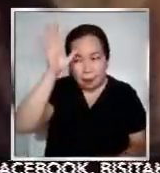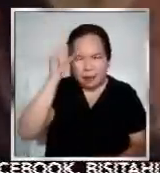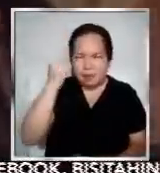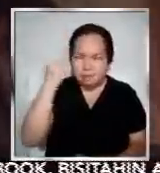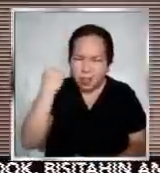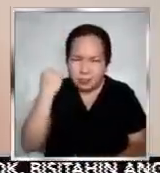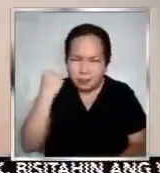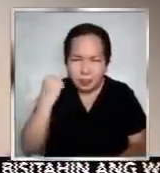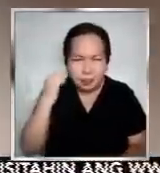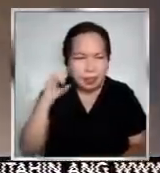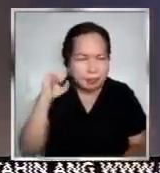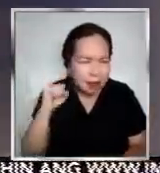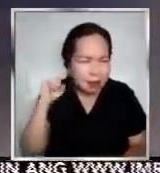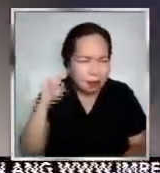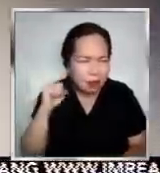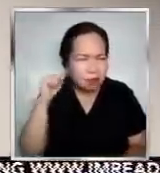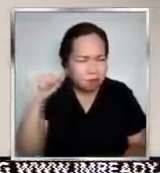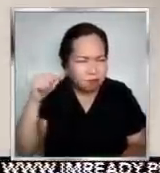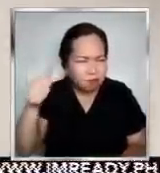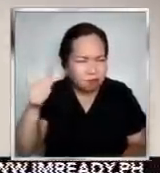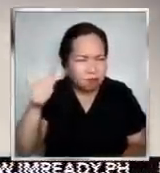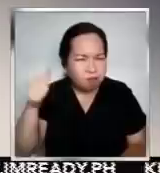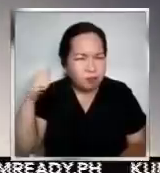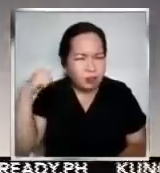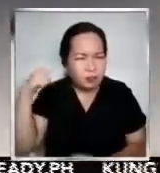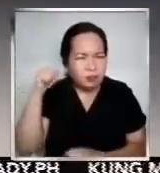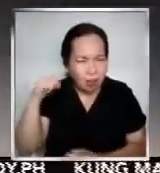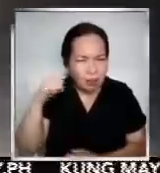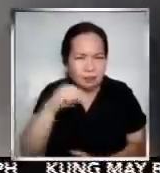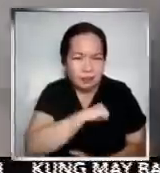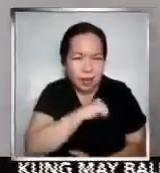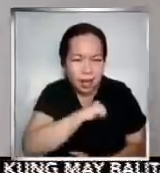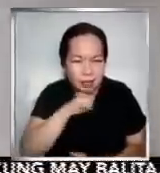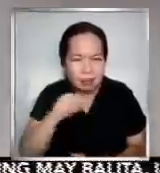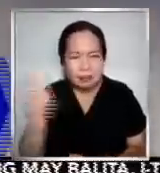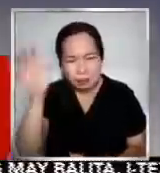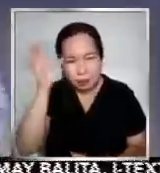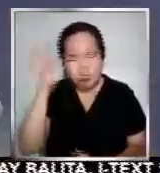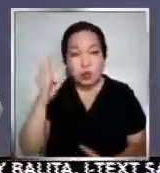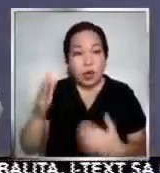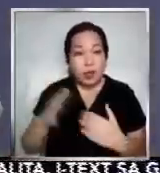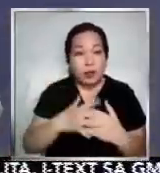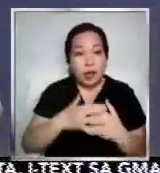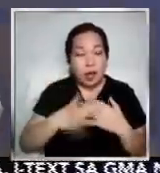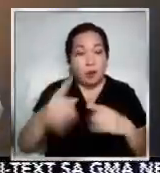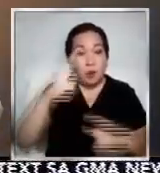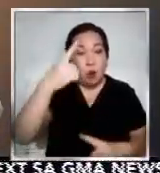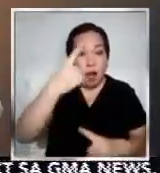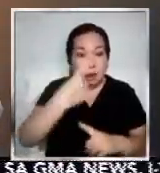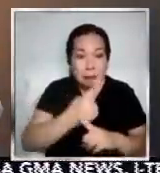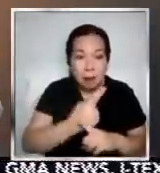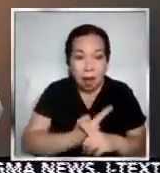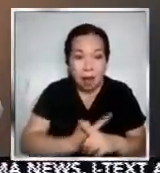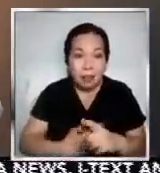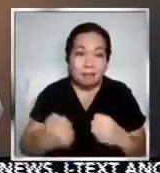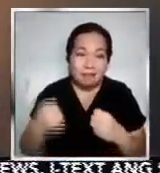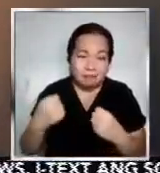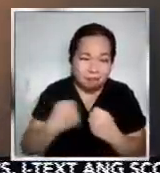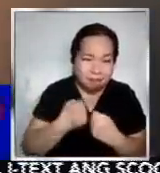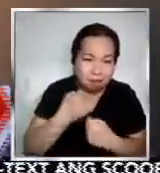Fight. Makalipas ang mahigit isang buwang pakikipaglaban, tila dininig ang kanilang dalangin. Mga May